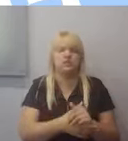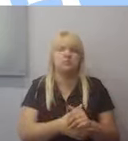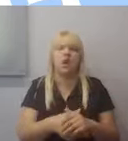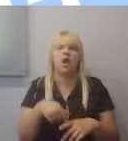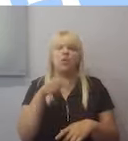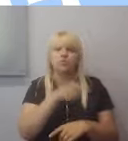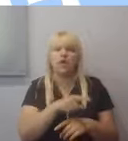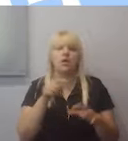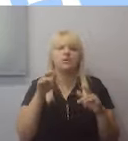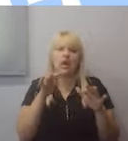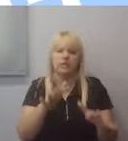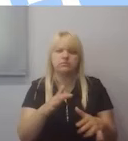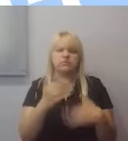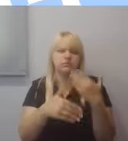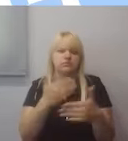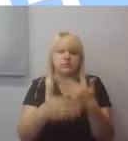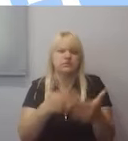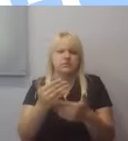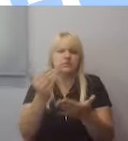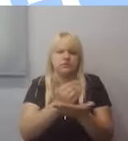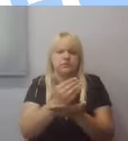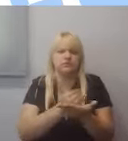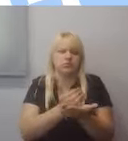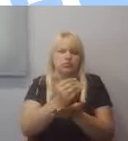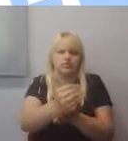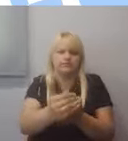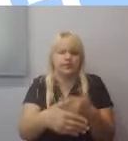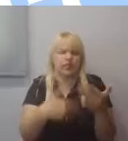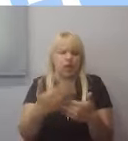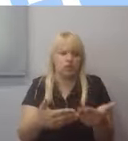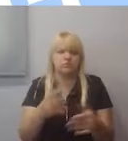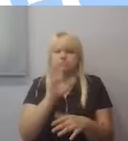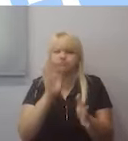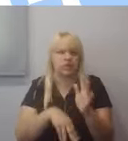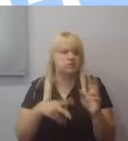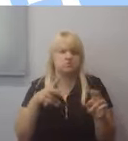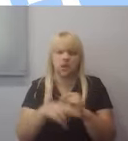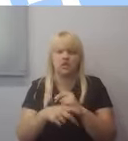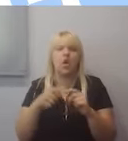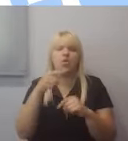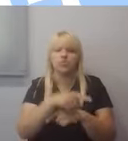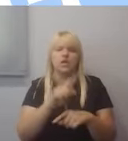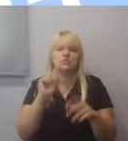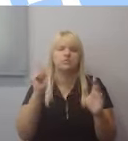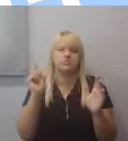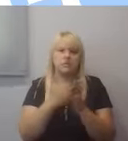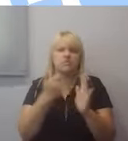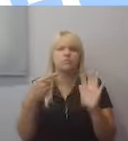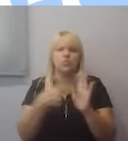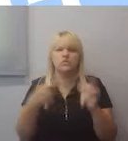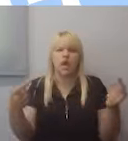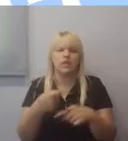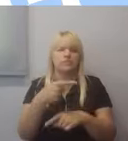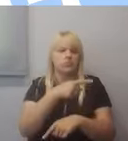nepārtrauktības nodrošināšana ja un tad viennozīmīgi tas punkts attiecībā uz to tie cilvēki kuri tiek